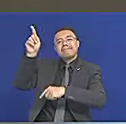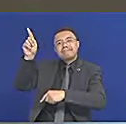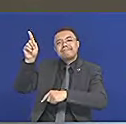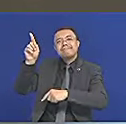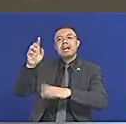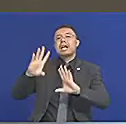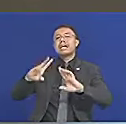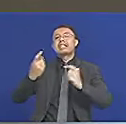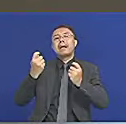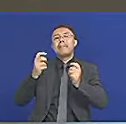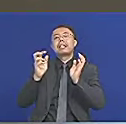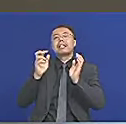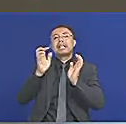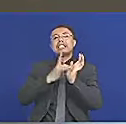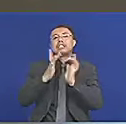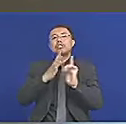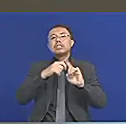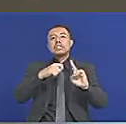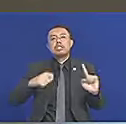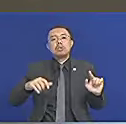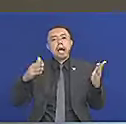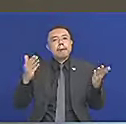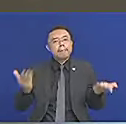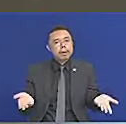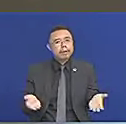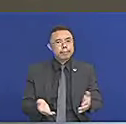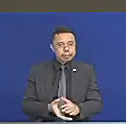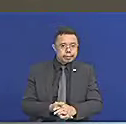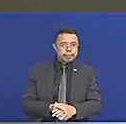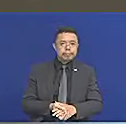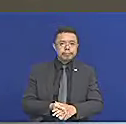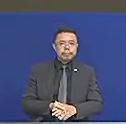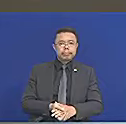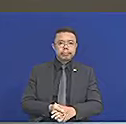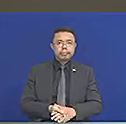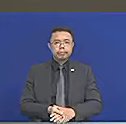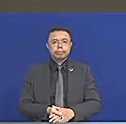dalam keselamatan Yesus Kristus.